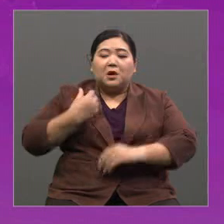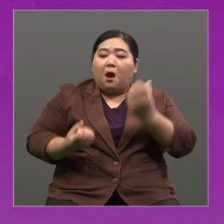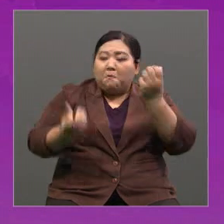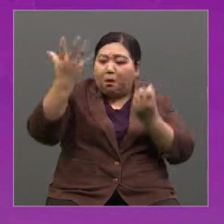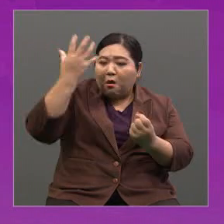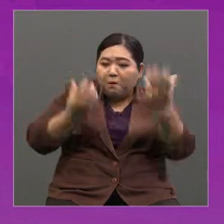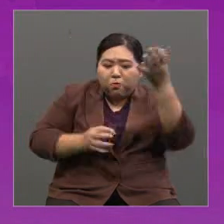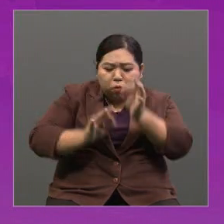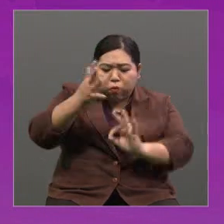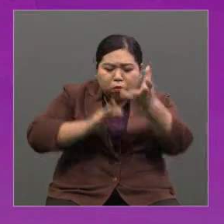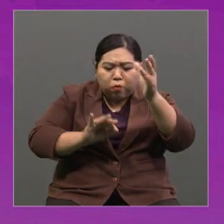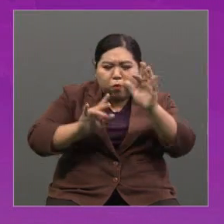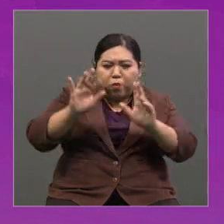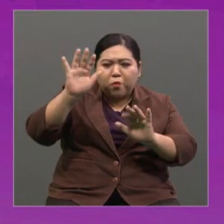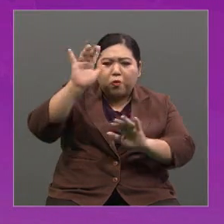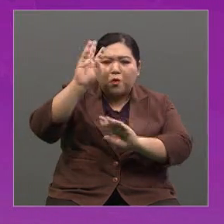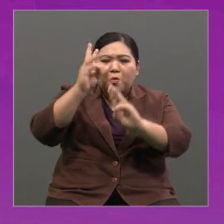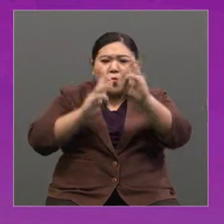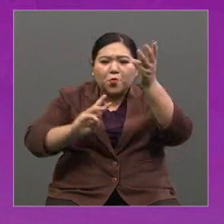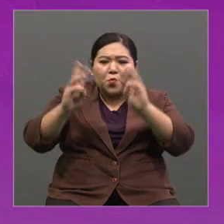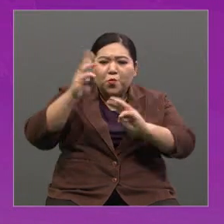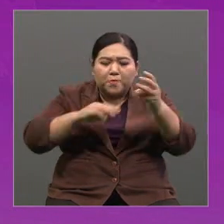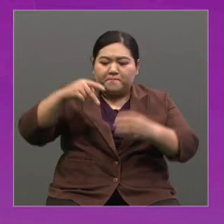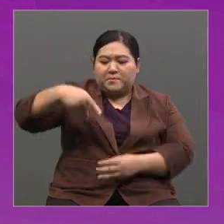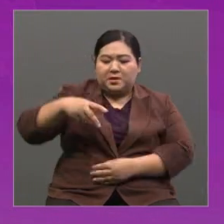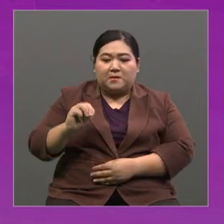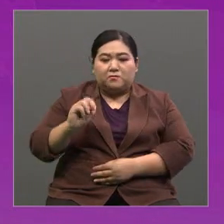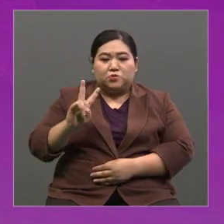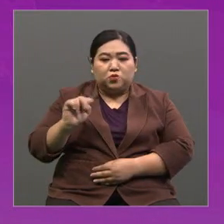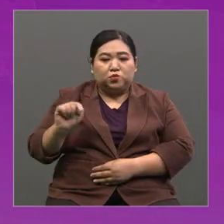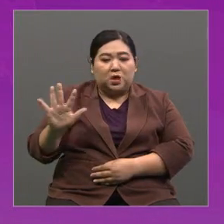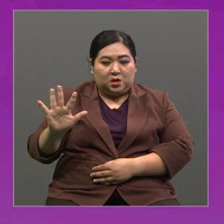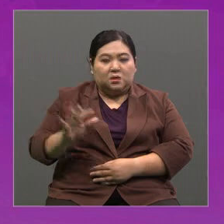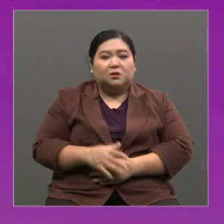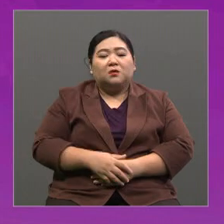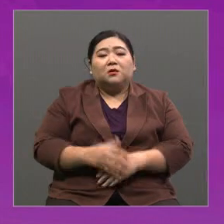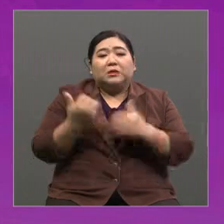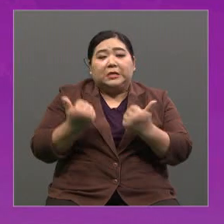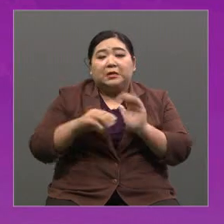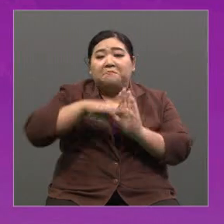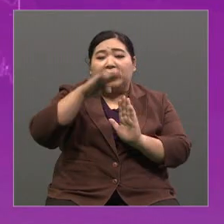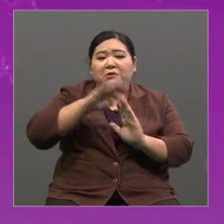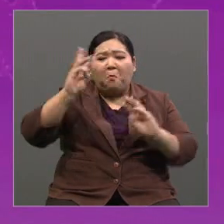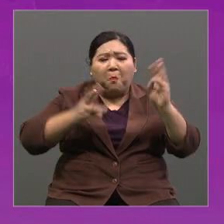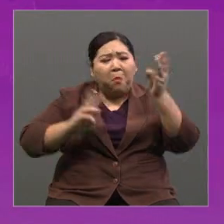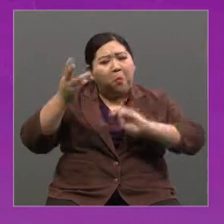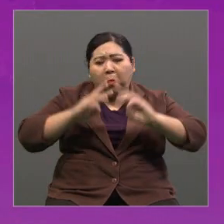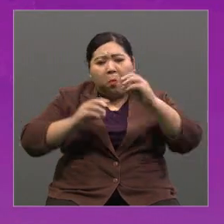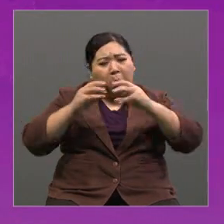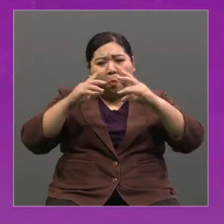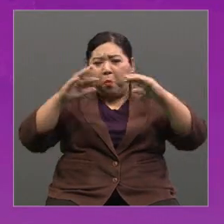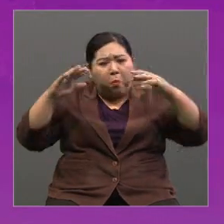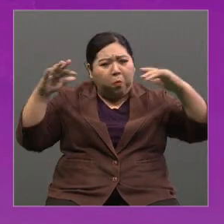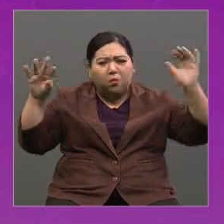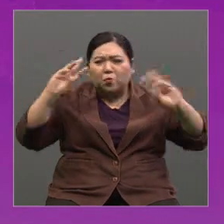วี่พาะเหนือ ผุนยังคงเพิมขึ้อยู่เรอยเลย